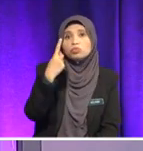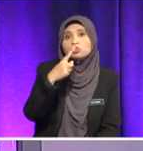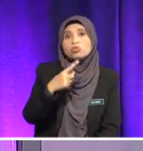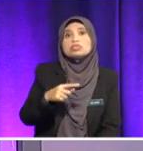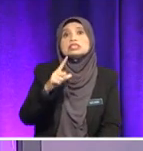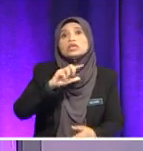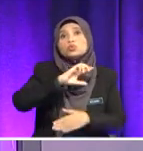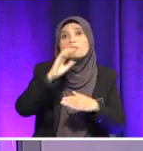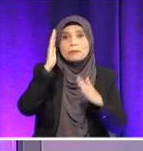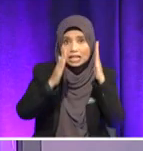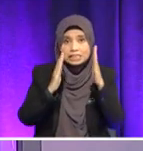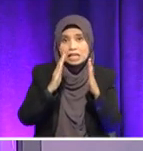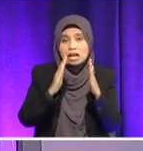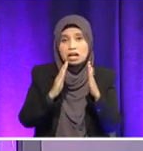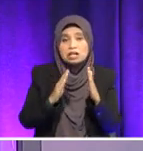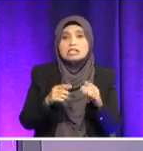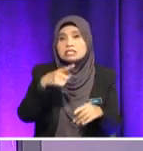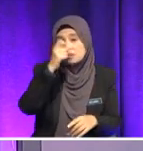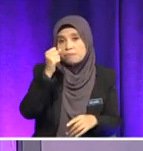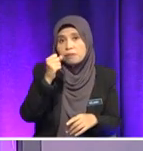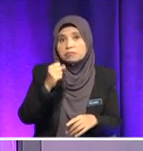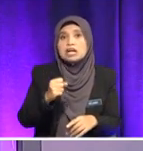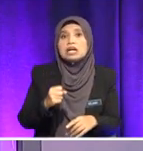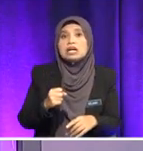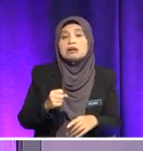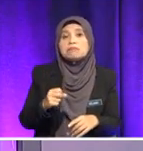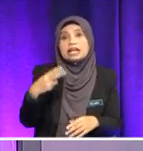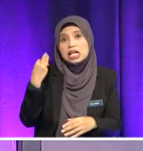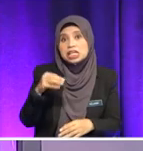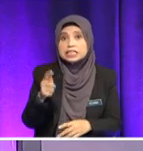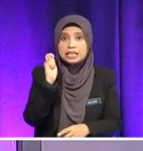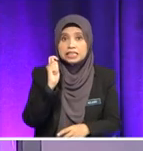ketua kepada persekutuan Sebab mereka tadi adalah Sultan di negeri masing-masing